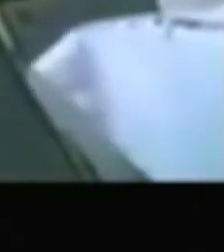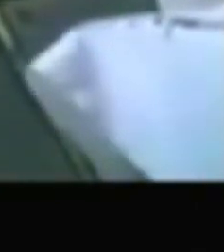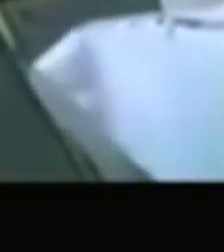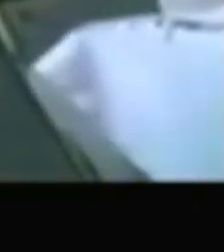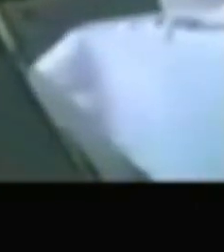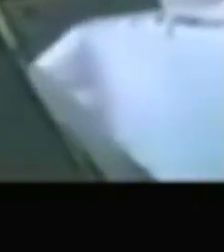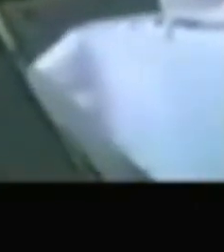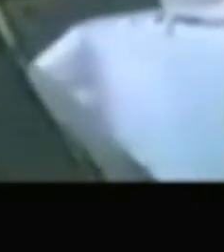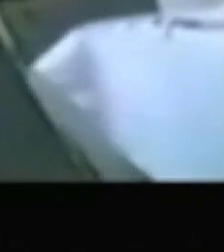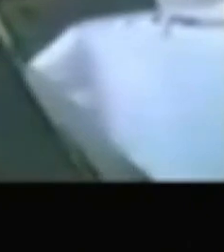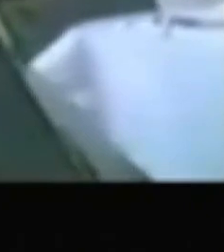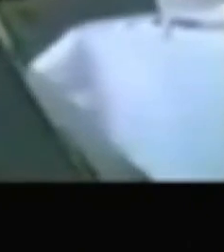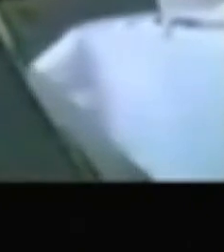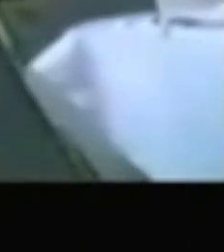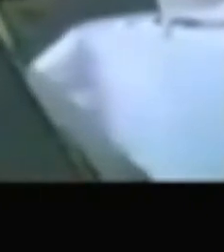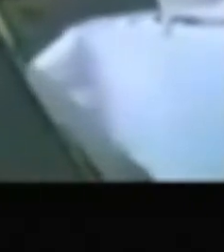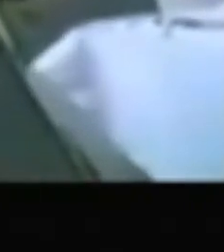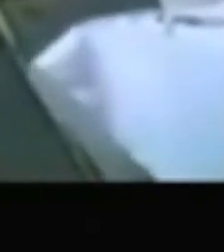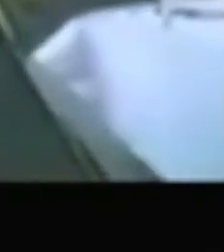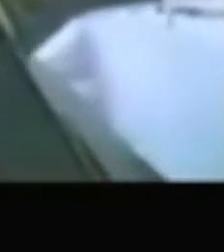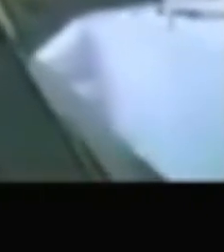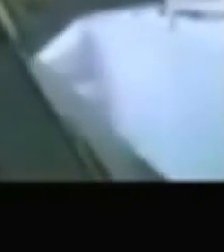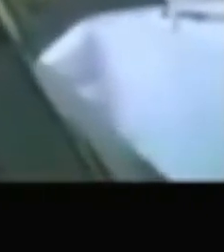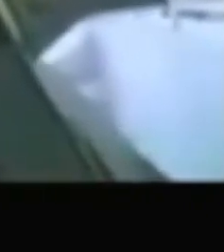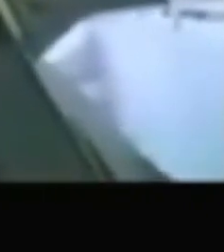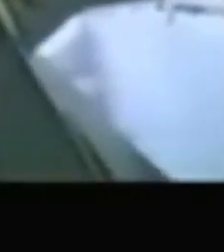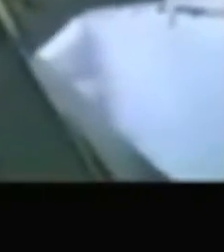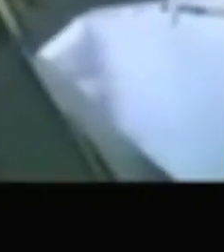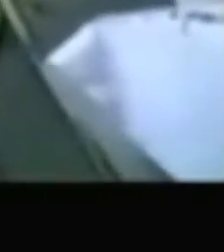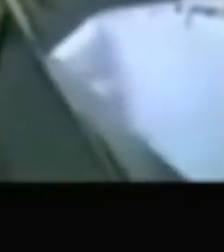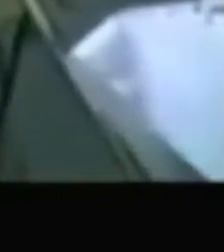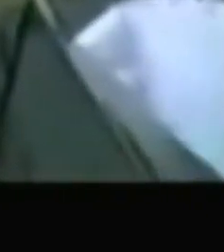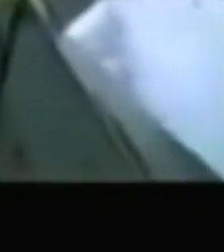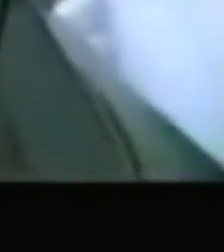هذا فيكم عمل